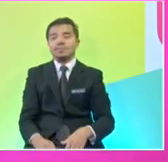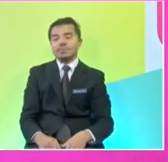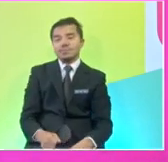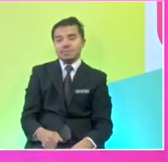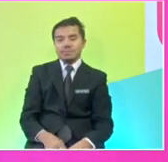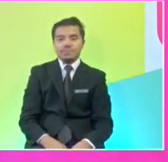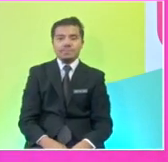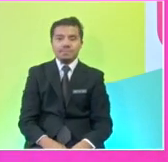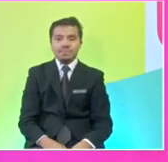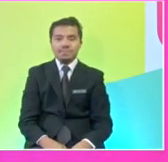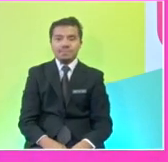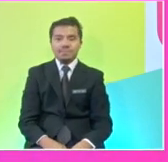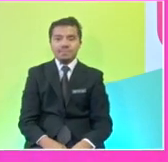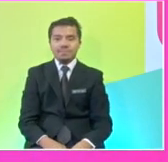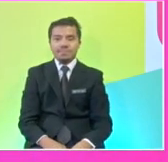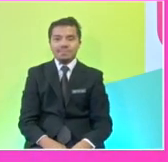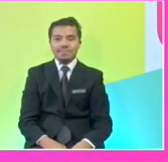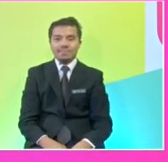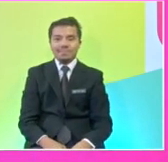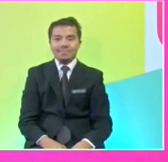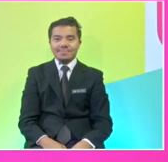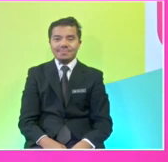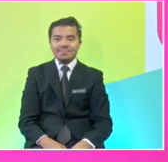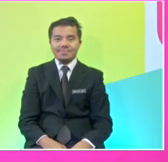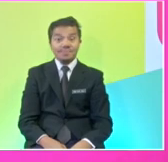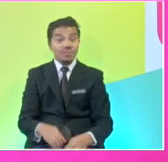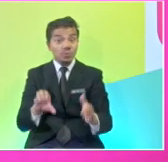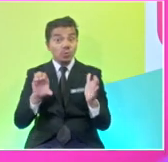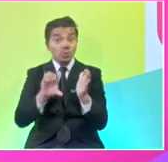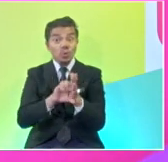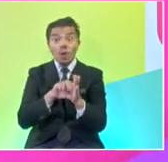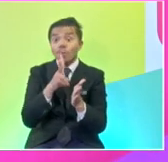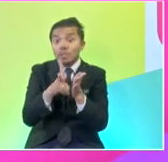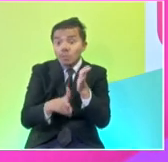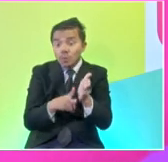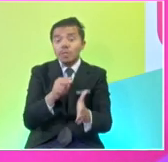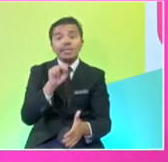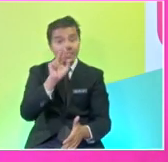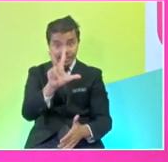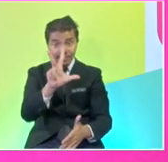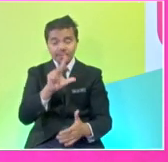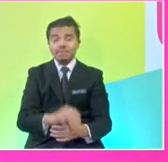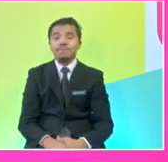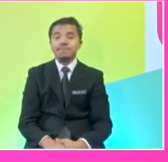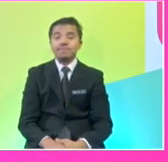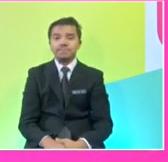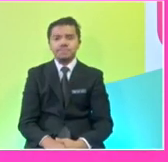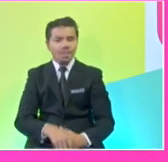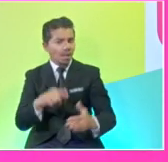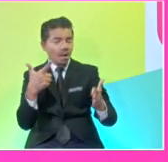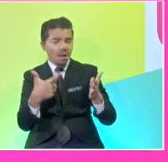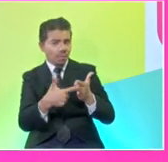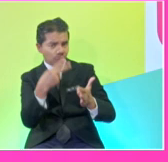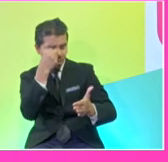Nah kita Tengok lah contoh video yang ketiga lagi nampak kan